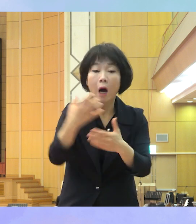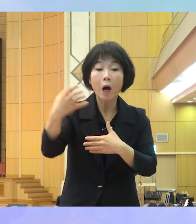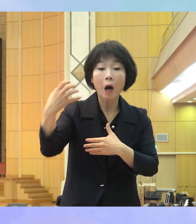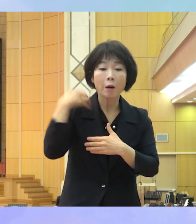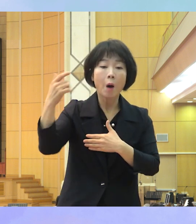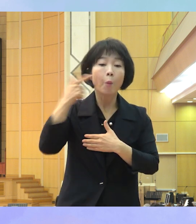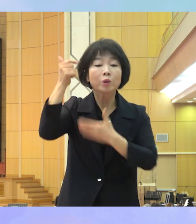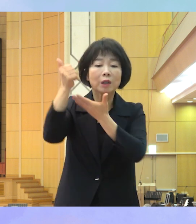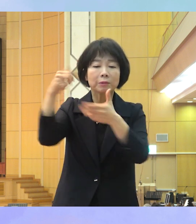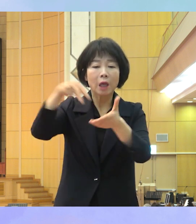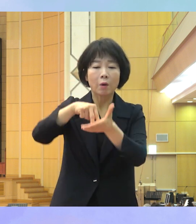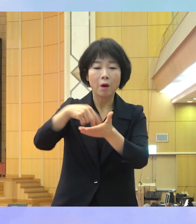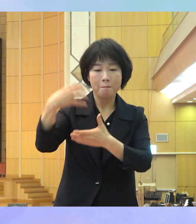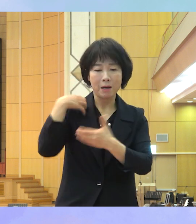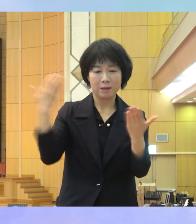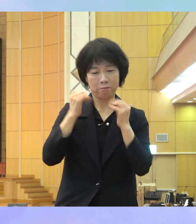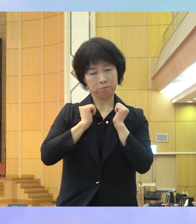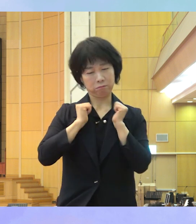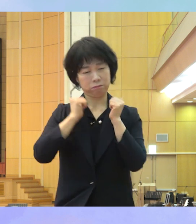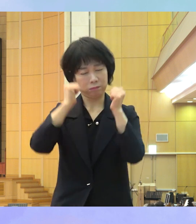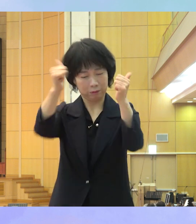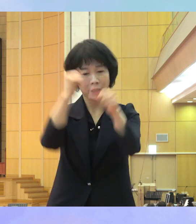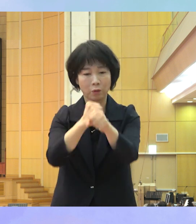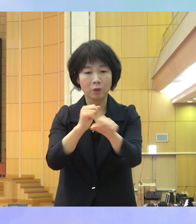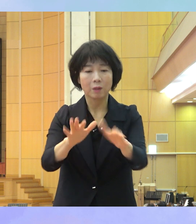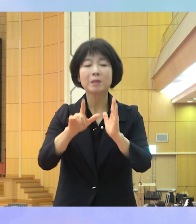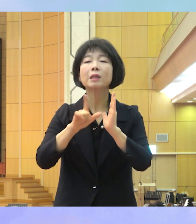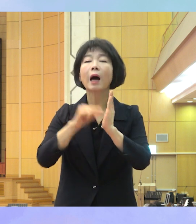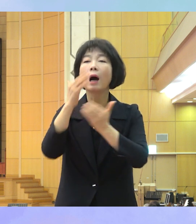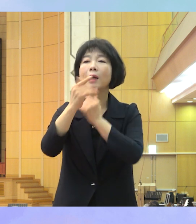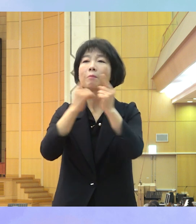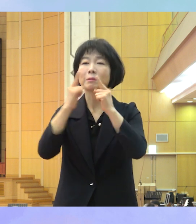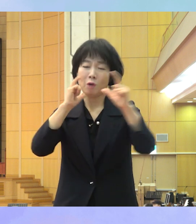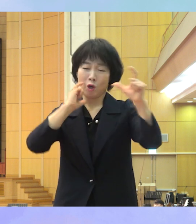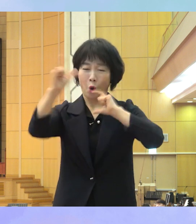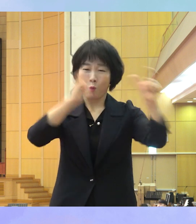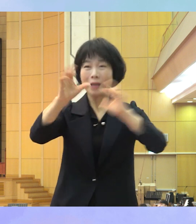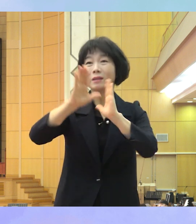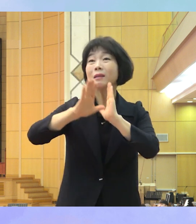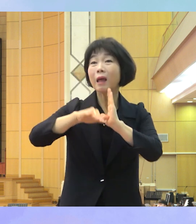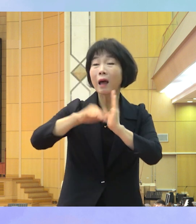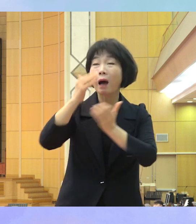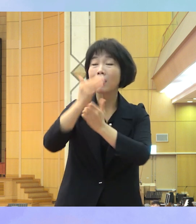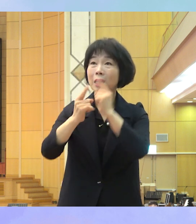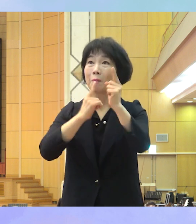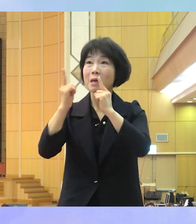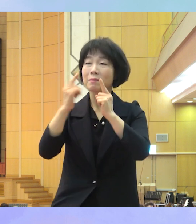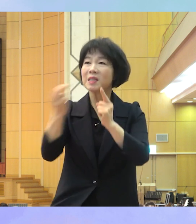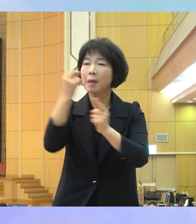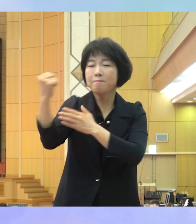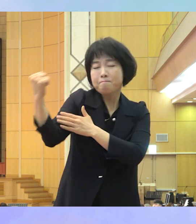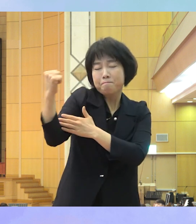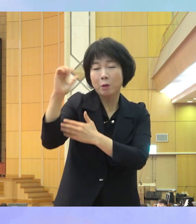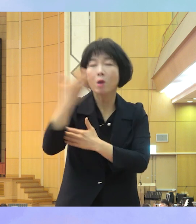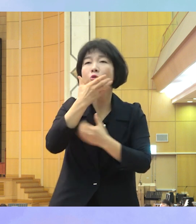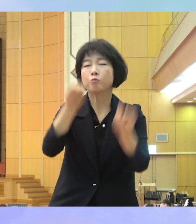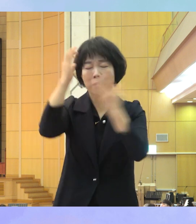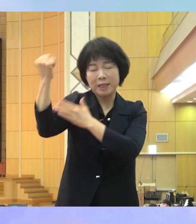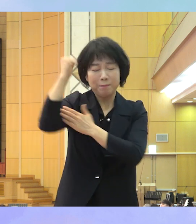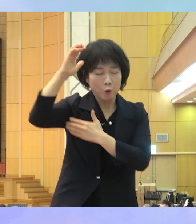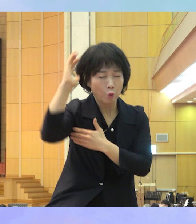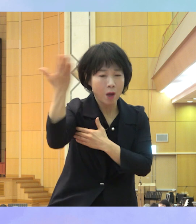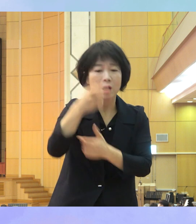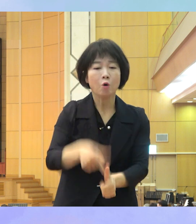세워 하나님의 사명을 감당케 하셨사오니 이 시간 말씀 선포할 때에 그 말씀이 생명이며